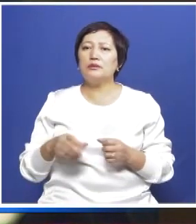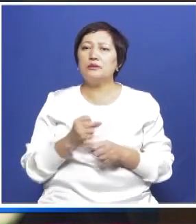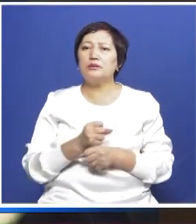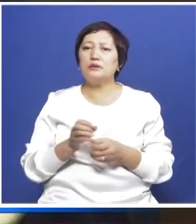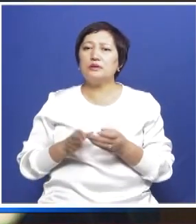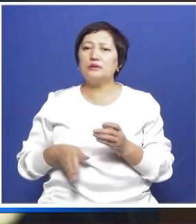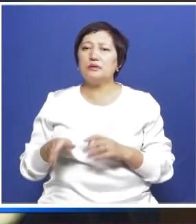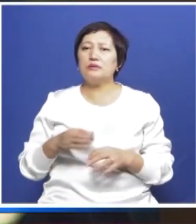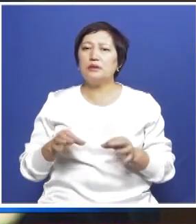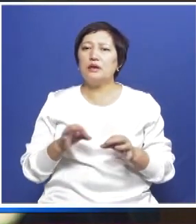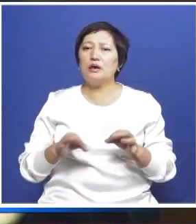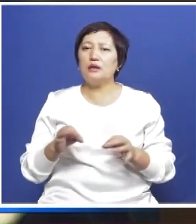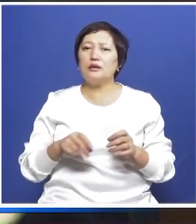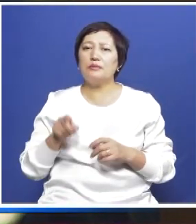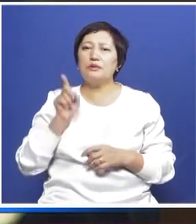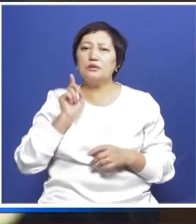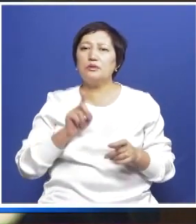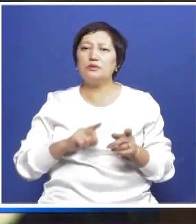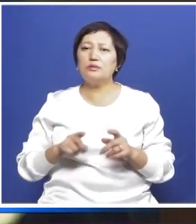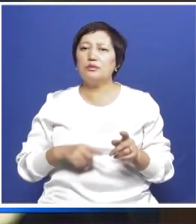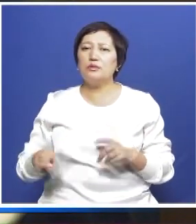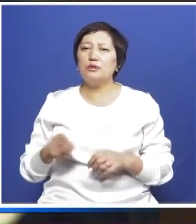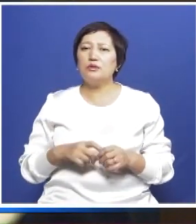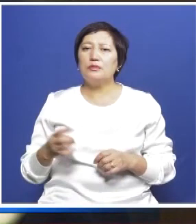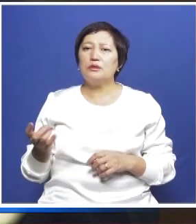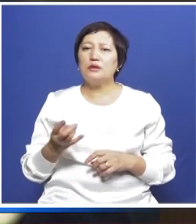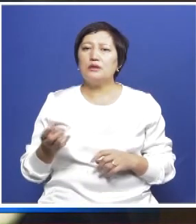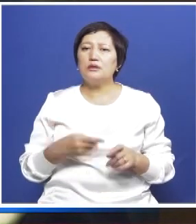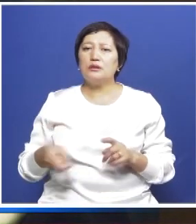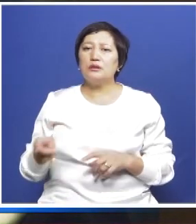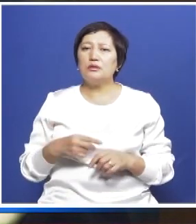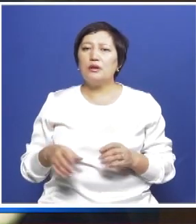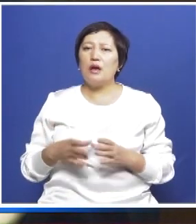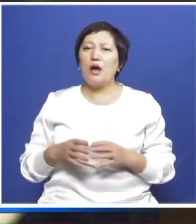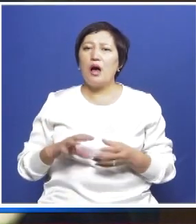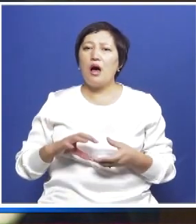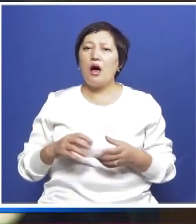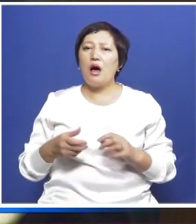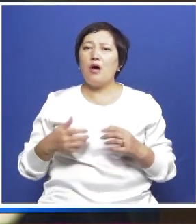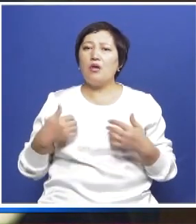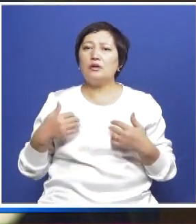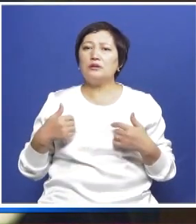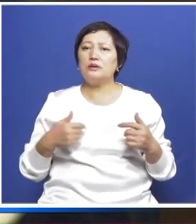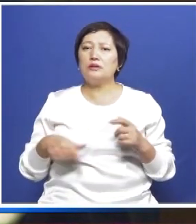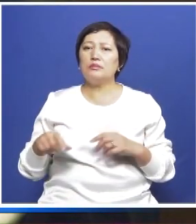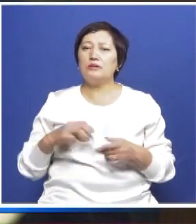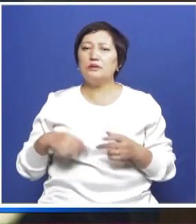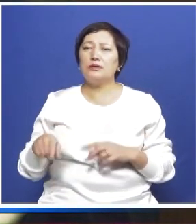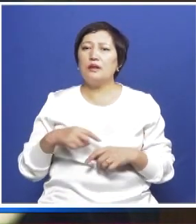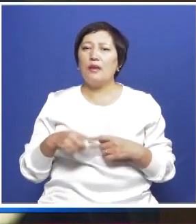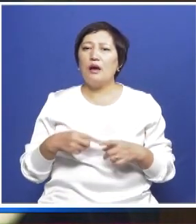қысқаруын айтап айтқанда суды ұтымды қолдануымыз қажет. Ауыл шаруашылығы дамыған